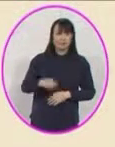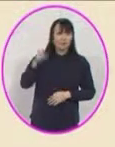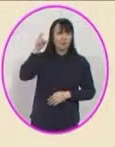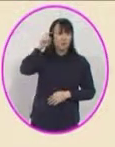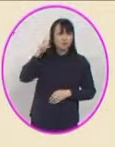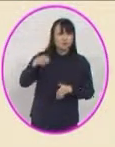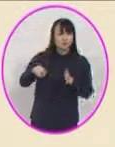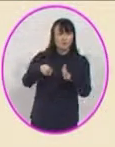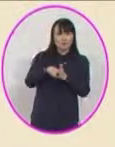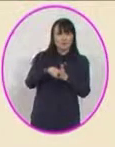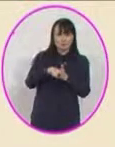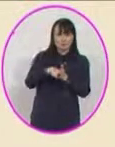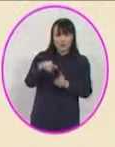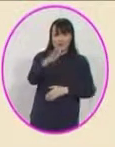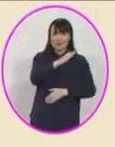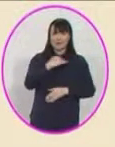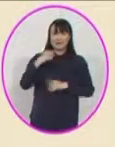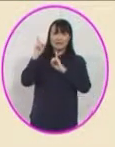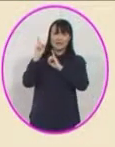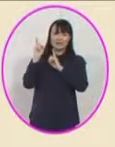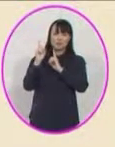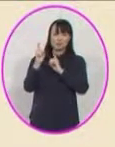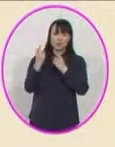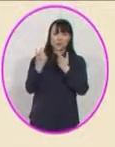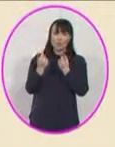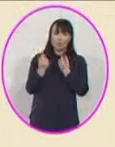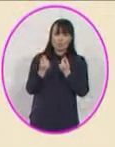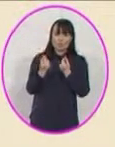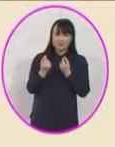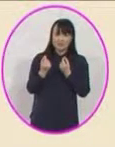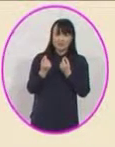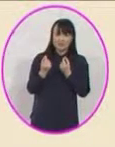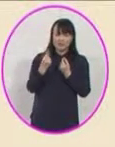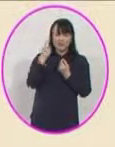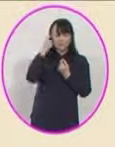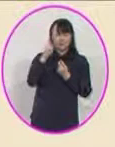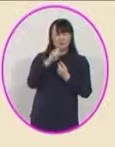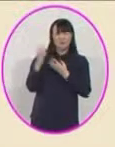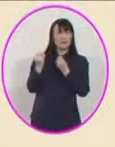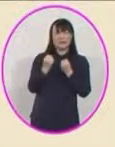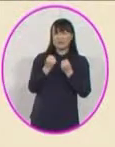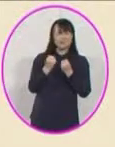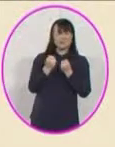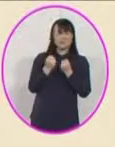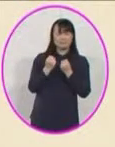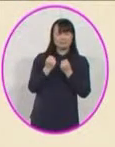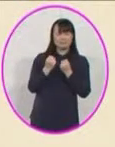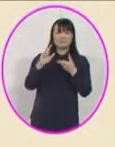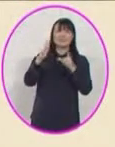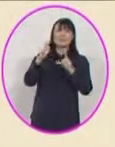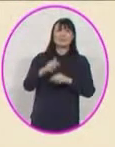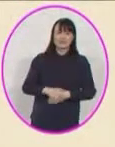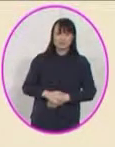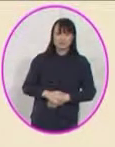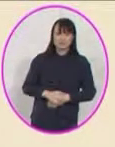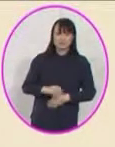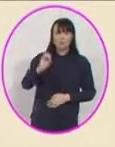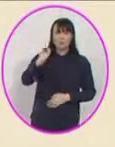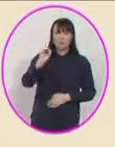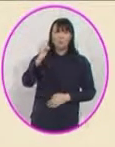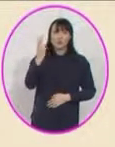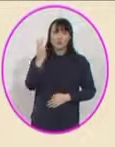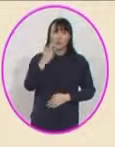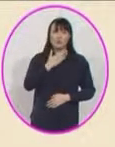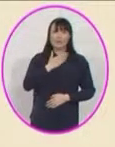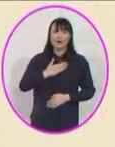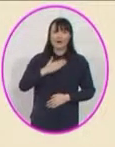私たちと同じように聞こえると思われている方がたくさんいらっしゃるんですがそうではなくてあの音として認識は